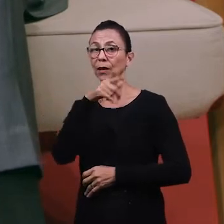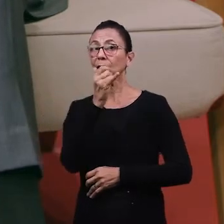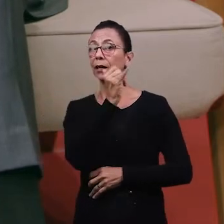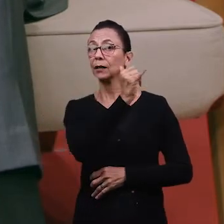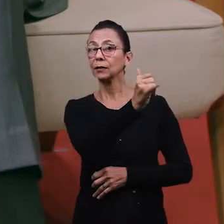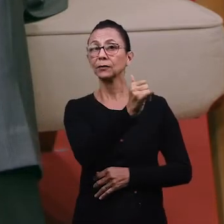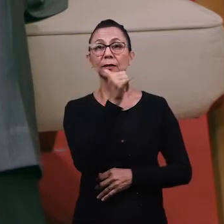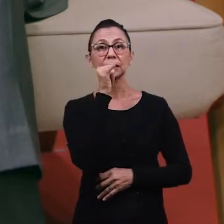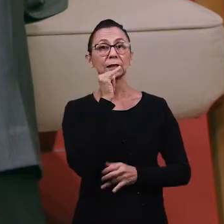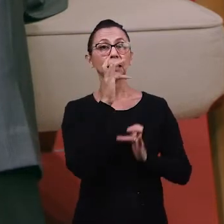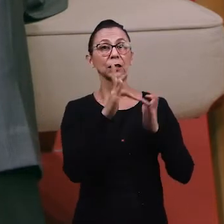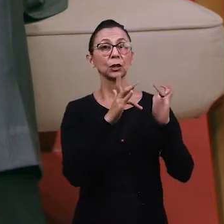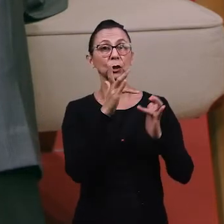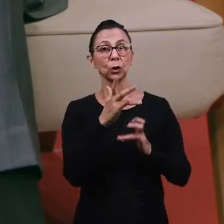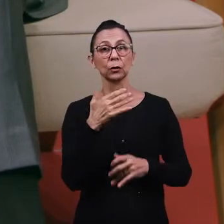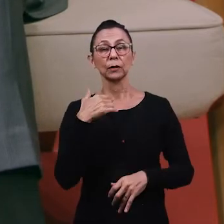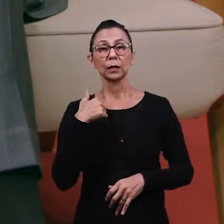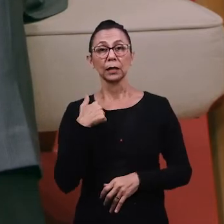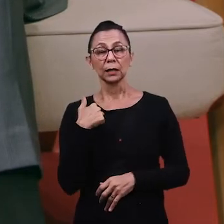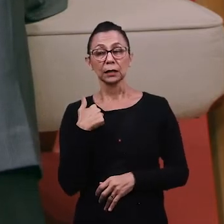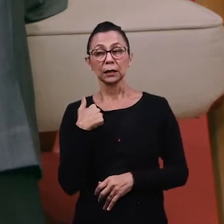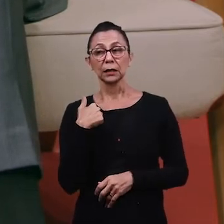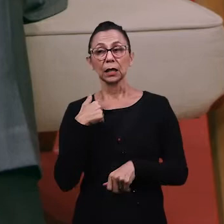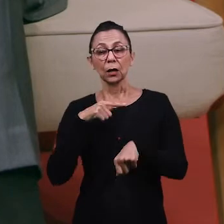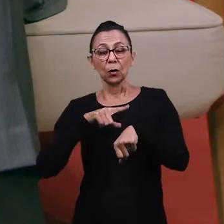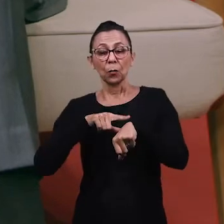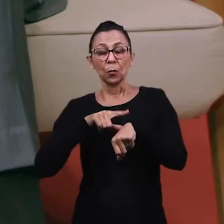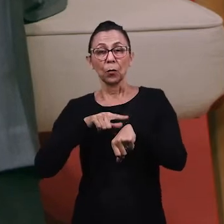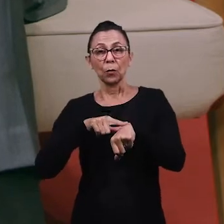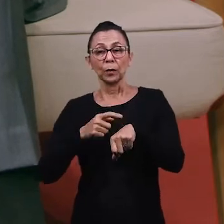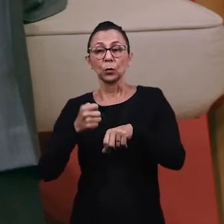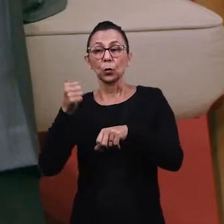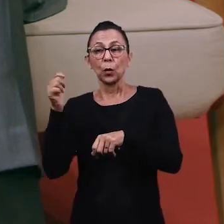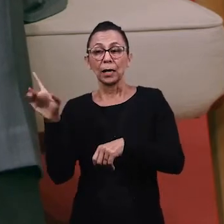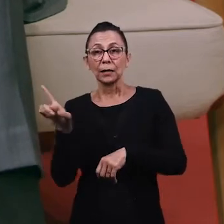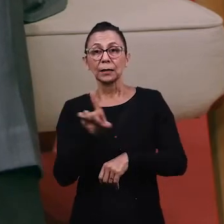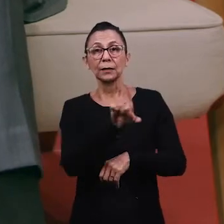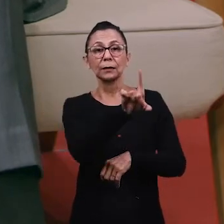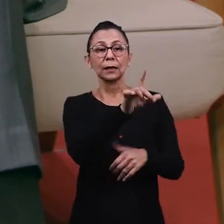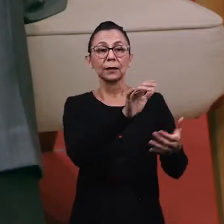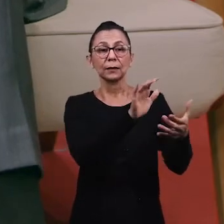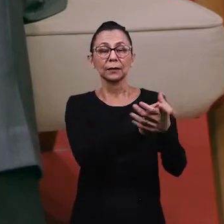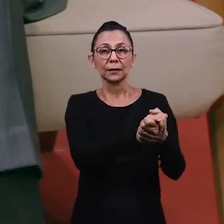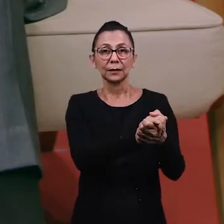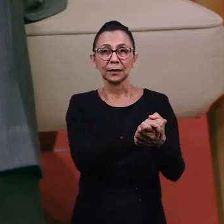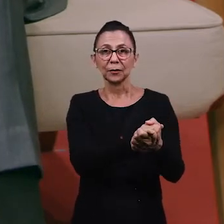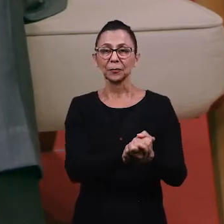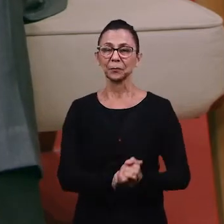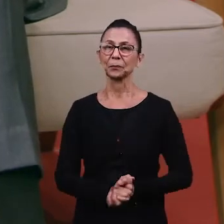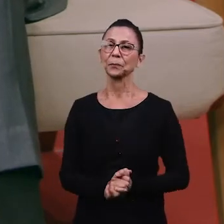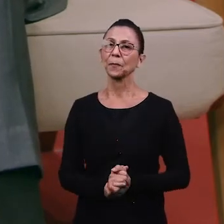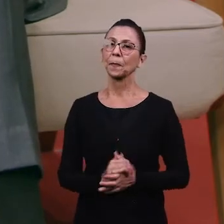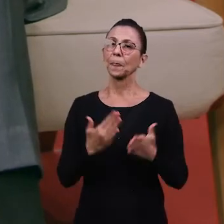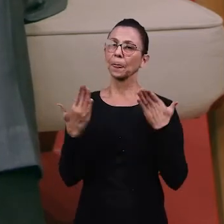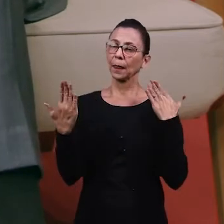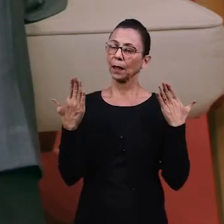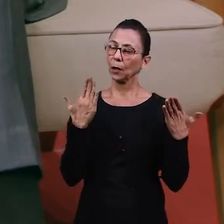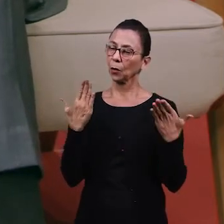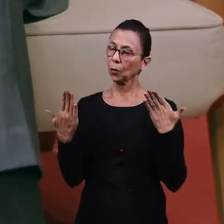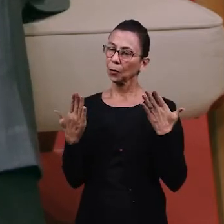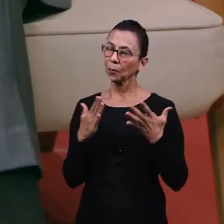Qui est cette figure prophétique, Sergio, qui est l'ami du fiancé? C'est le Saint-Esprit. Et comment il